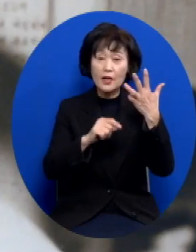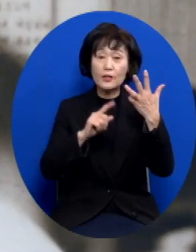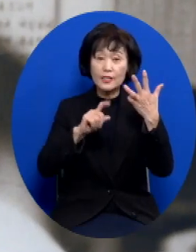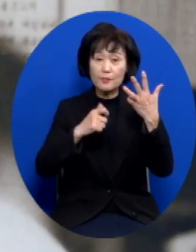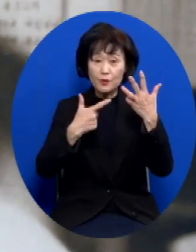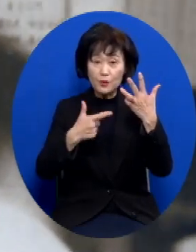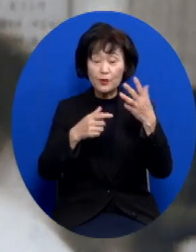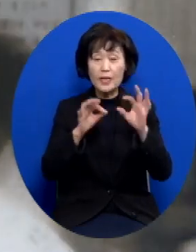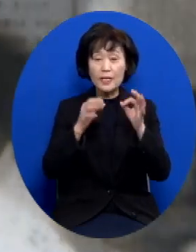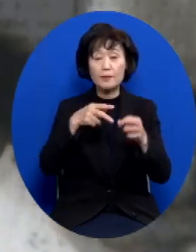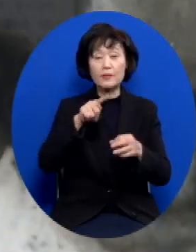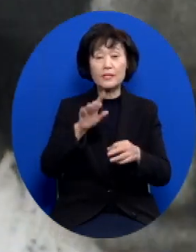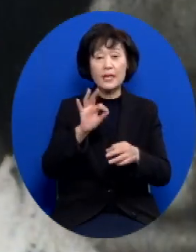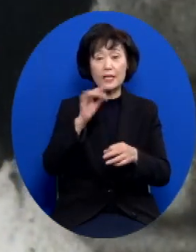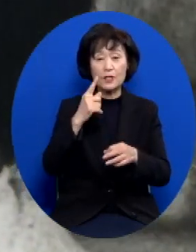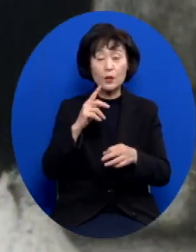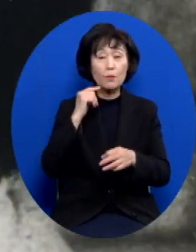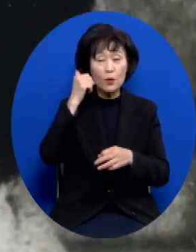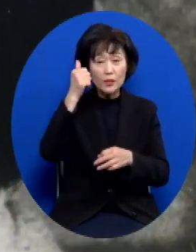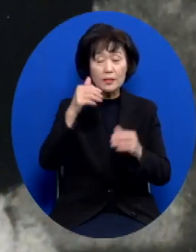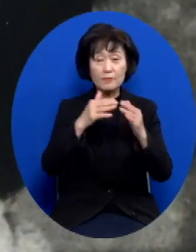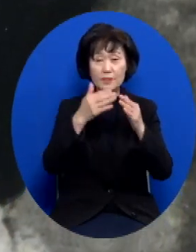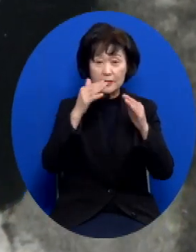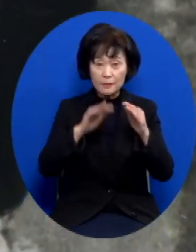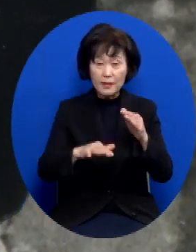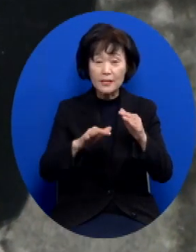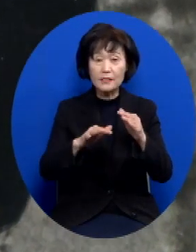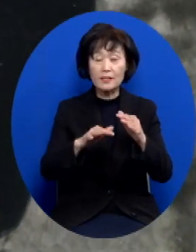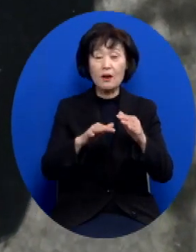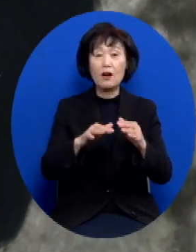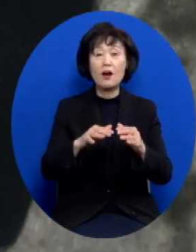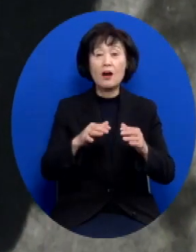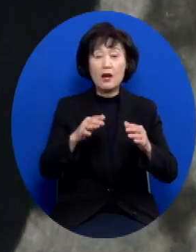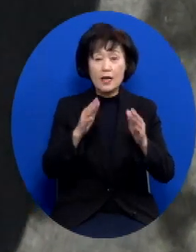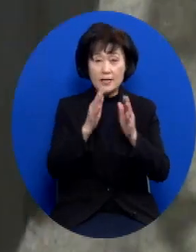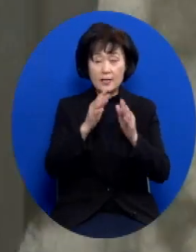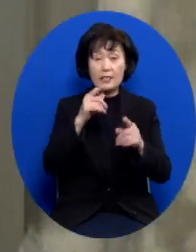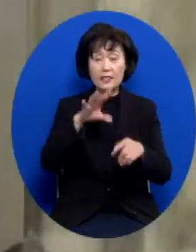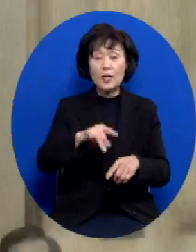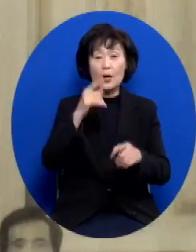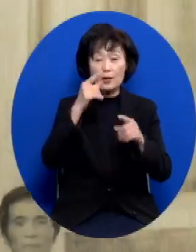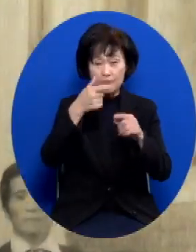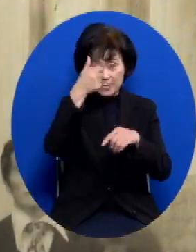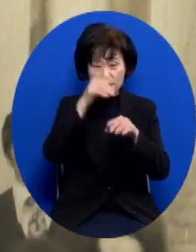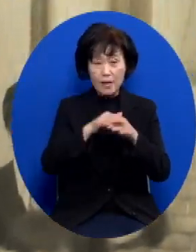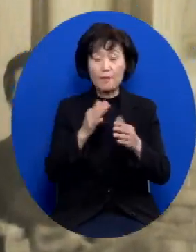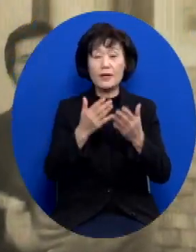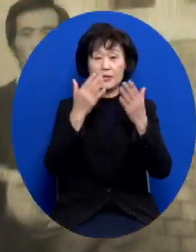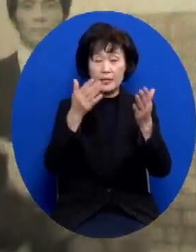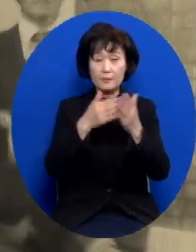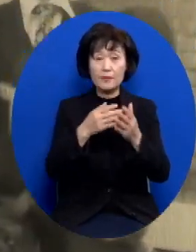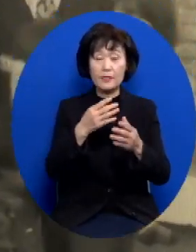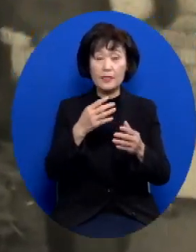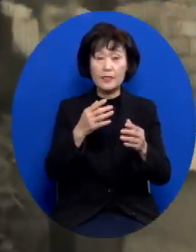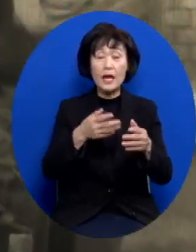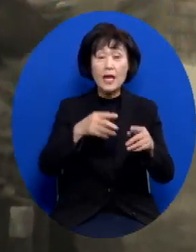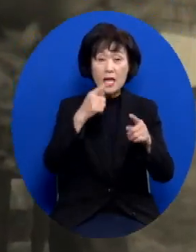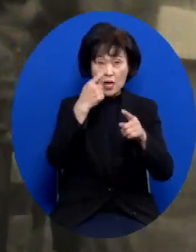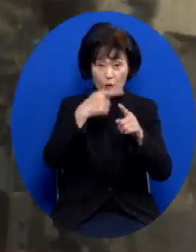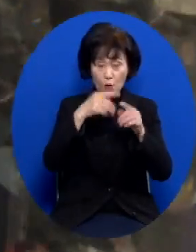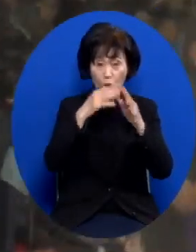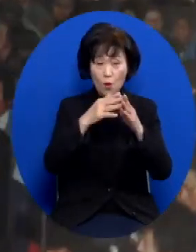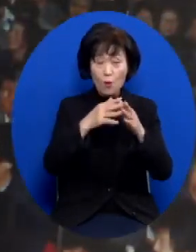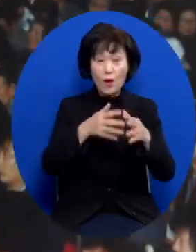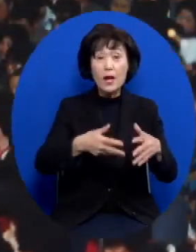사창동 김상용 목사의 자택에서 사창순복음교회란 이름으로 출발했습니다. 이후 네 번에 걸쳐 예배당을 건축한 뒤